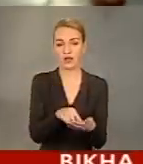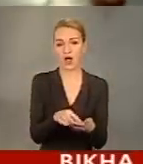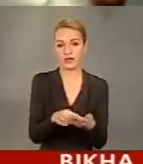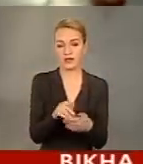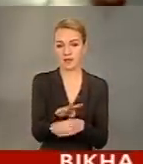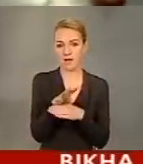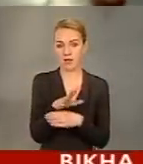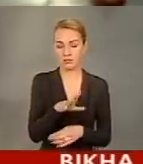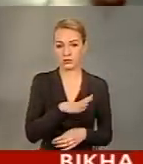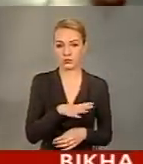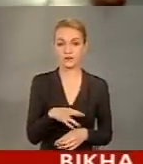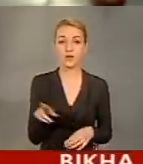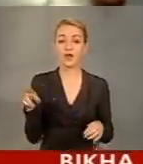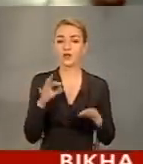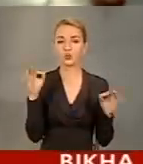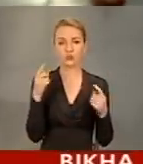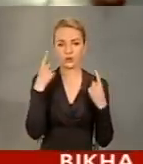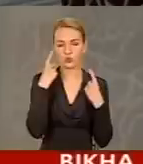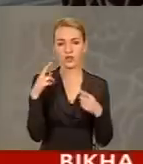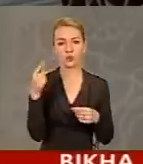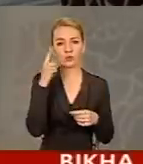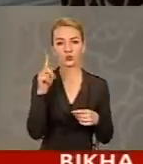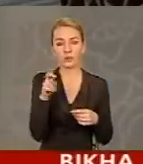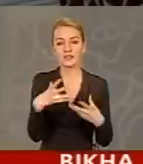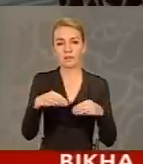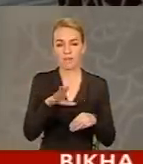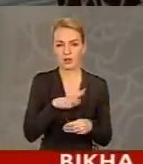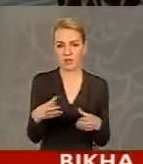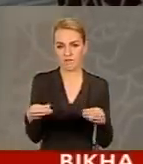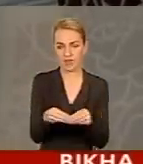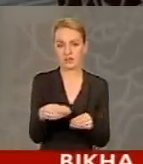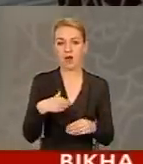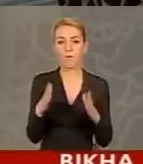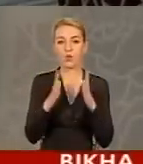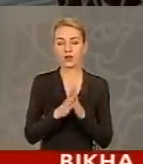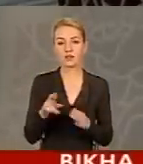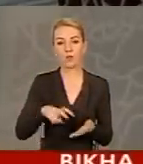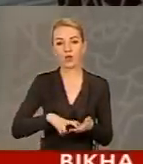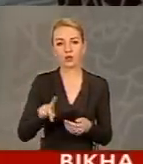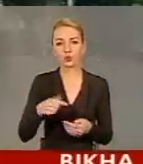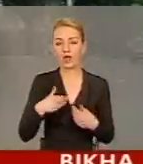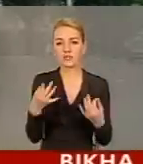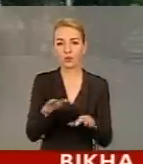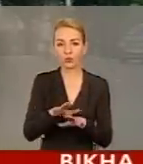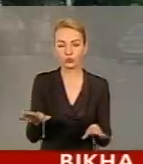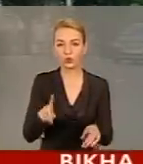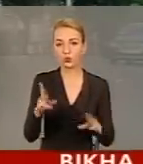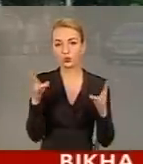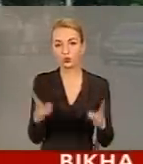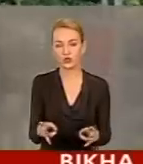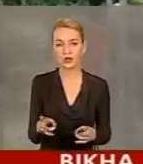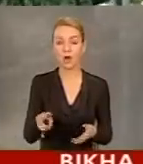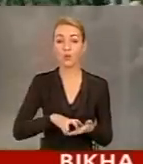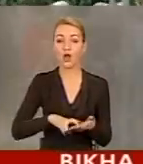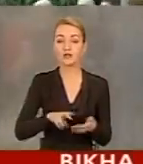Я ні о чому не думала, тільки б, от, щоб сім'я була в місті. Я молилась, я дуже боялася, що нас або не пропустять, або щось случиться. Боялися, бо